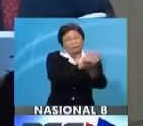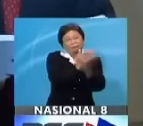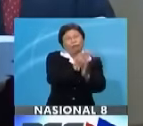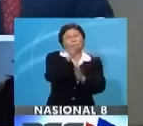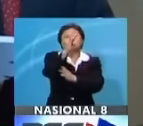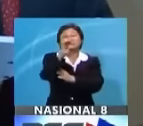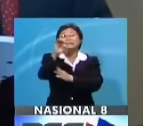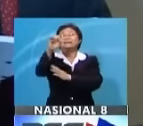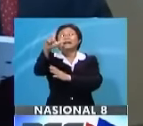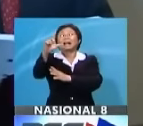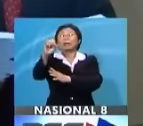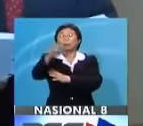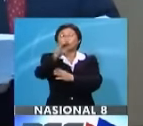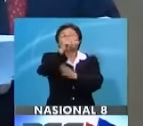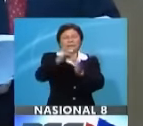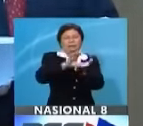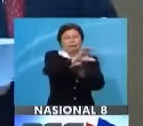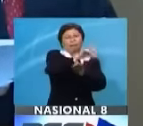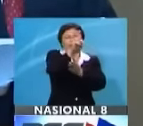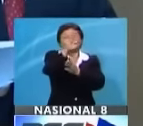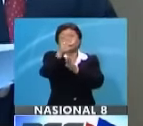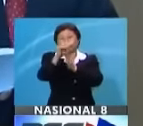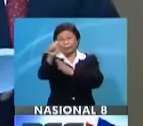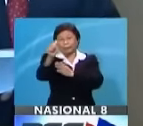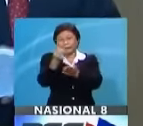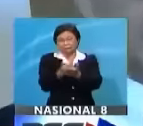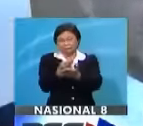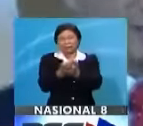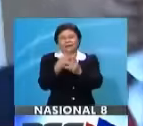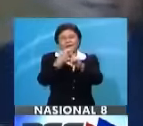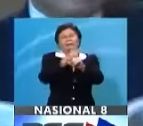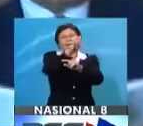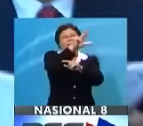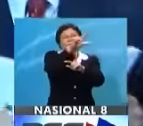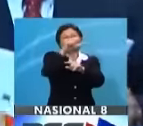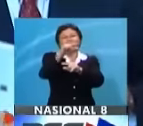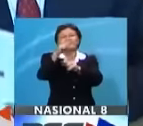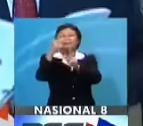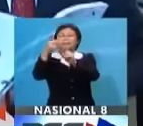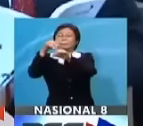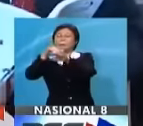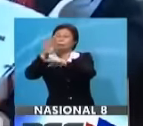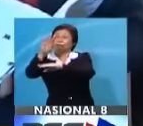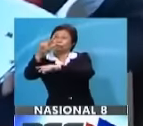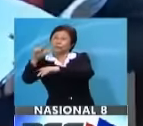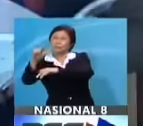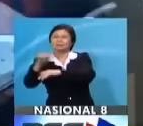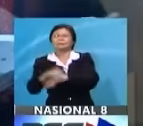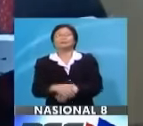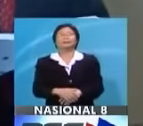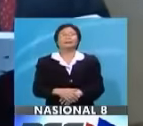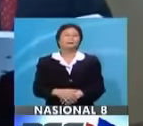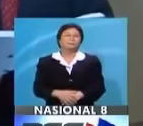melabur RM1 bilion untuk sistem teknologi maklumat dari 3G kepada 4G.